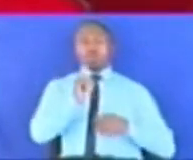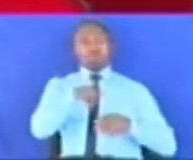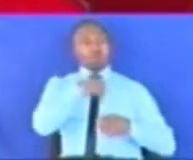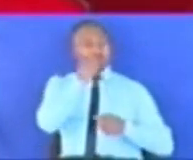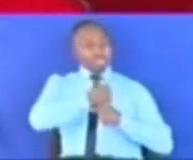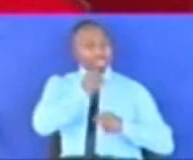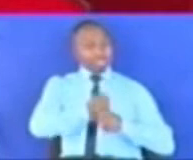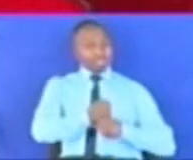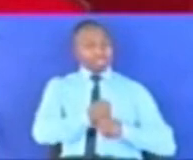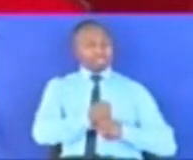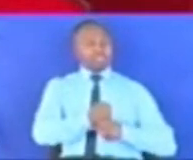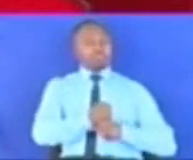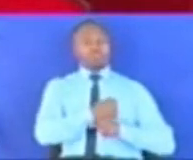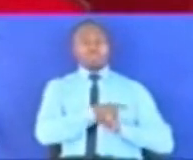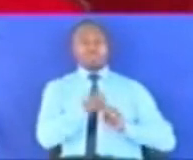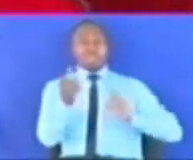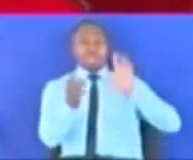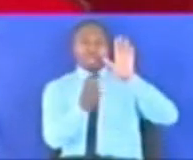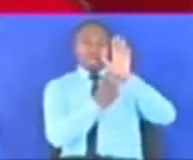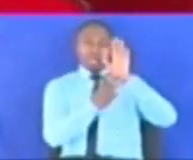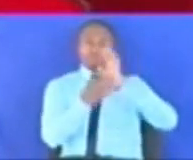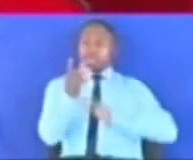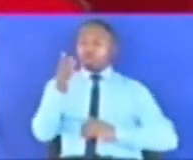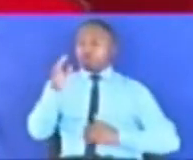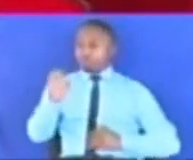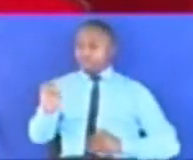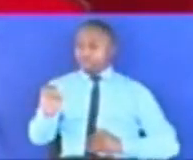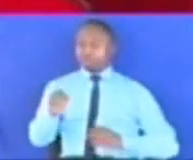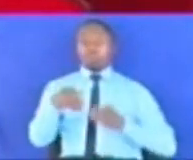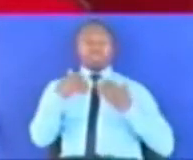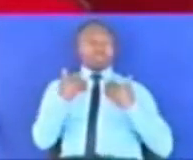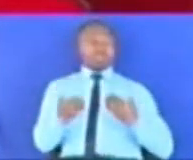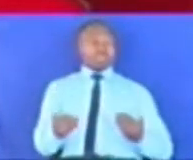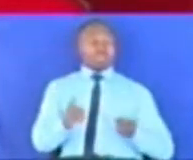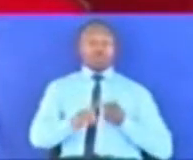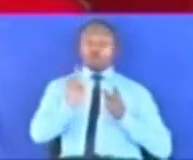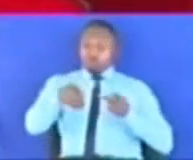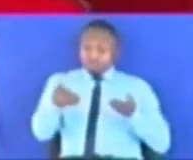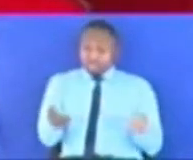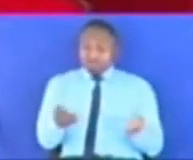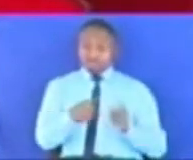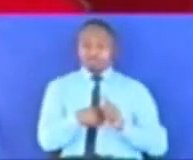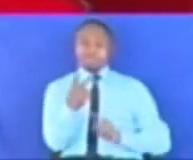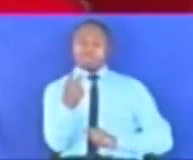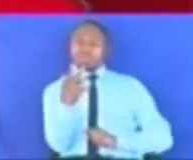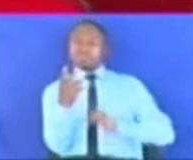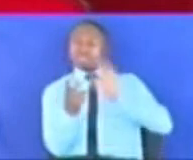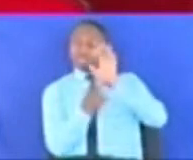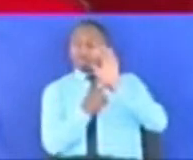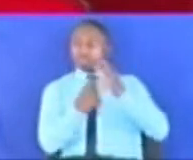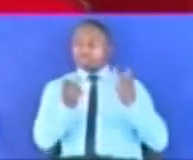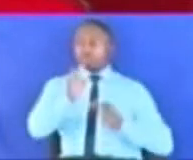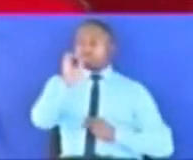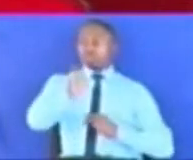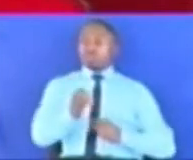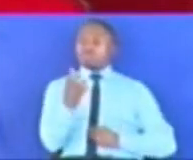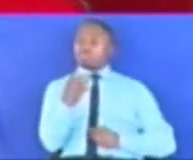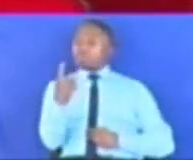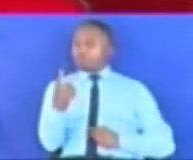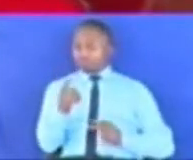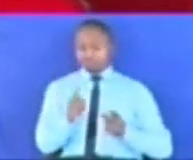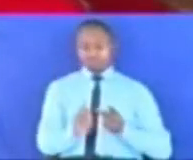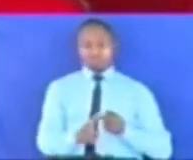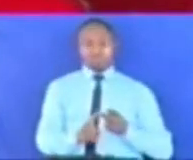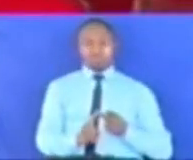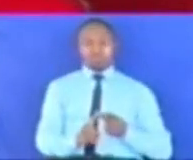huduma 840, lakini sasa hivi waliopo ni 257, ni sasa na 31%,